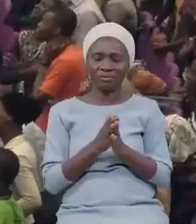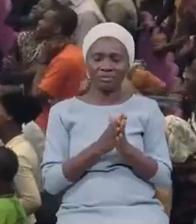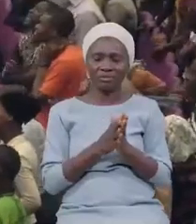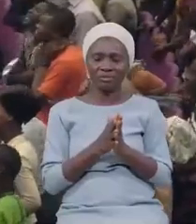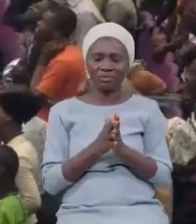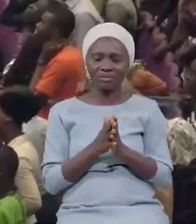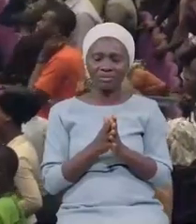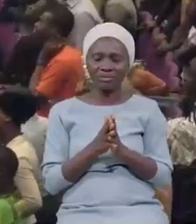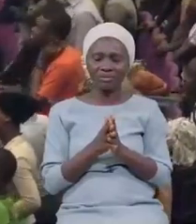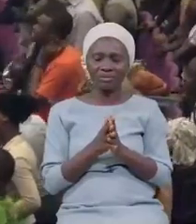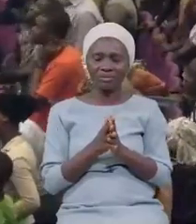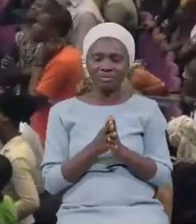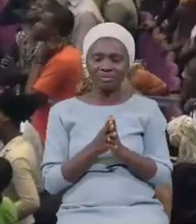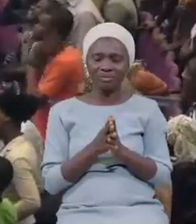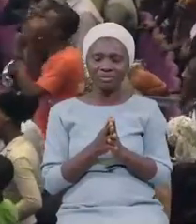la possession